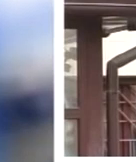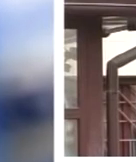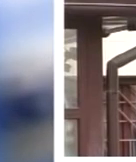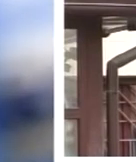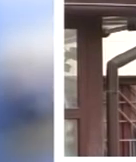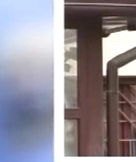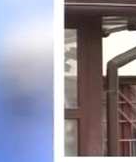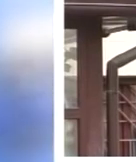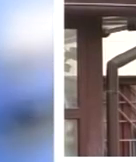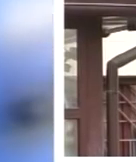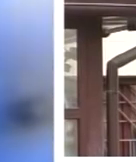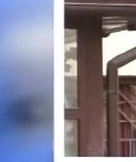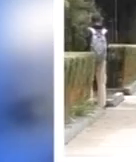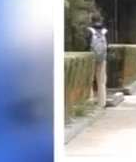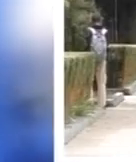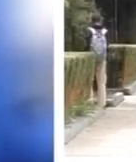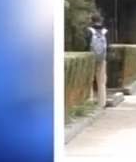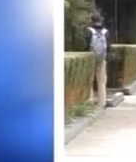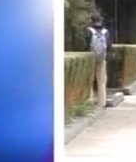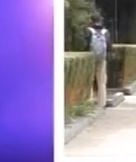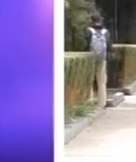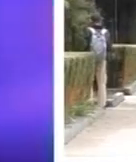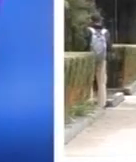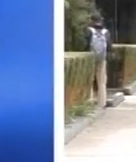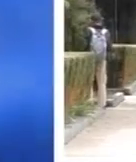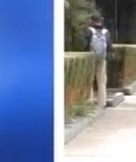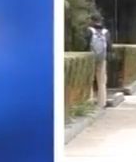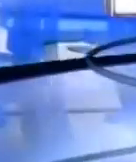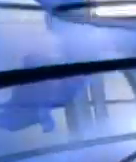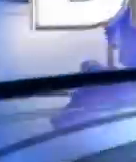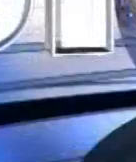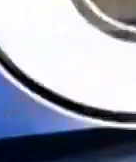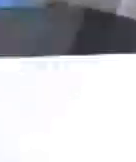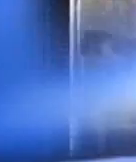Усучаснення, тобто підвищення і перерахунок пенсій уже з 1 жовтня чекає на українців.